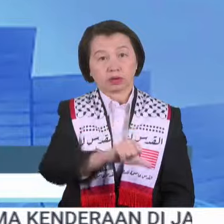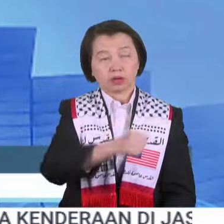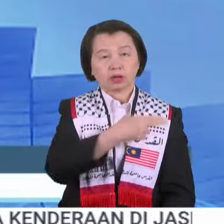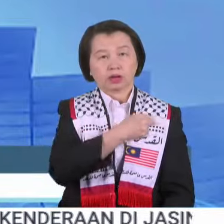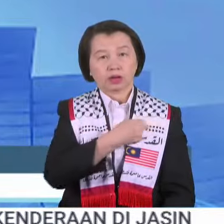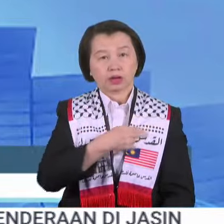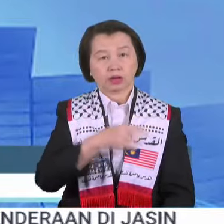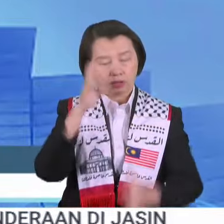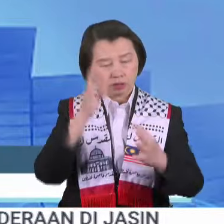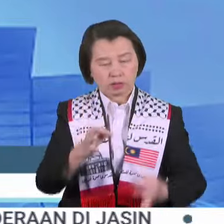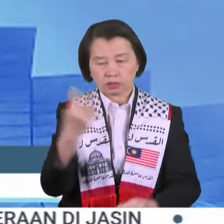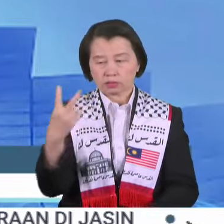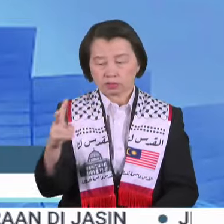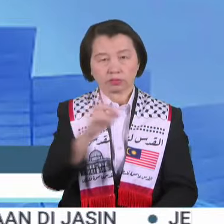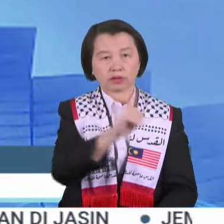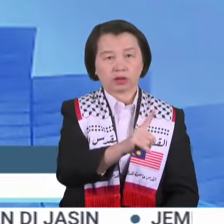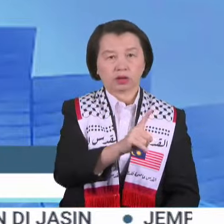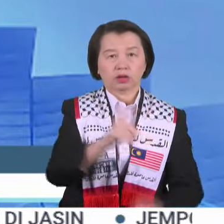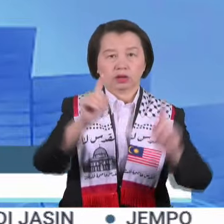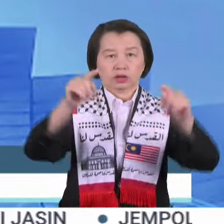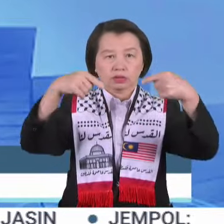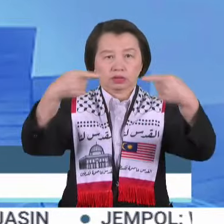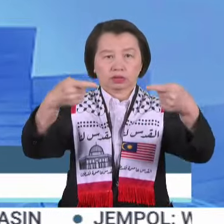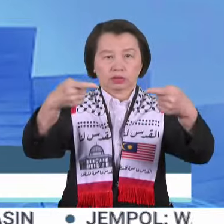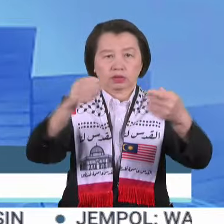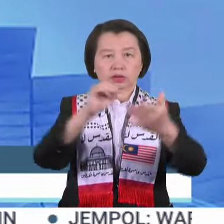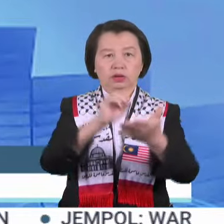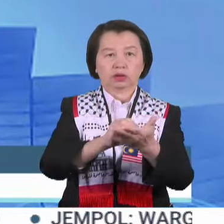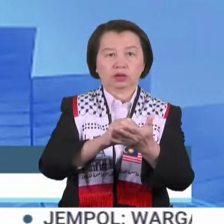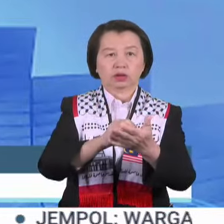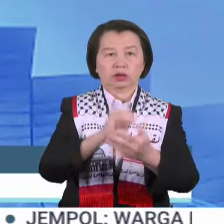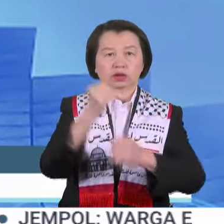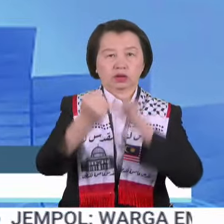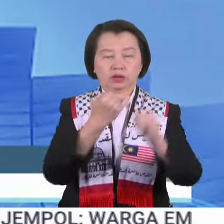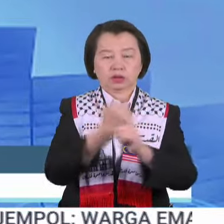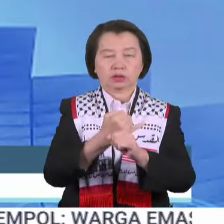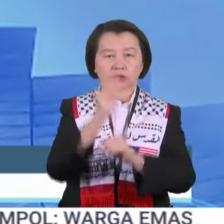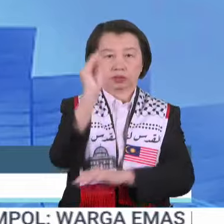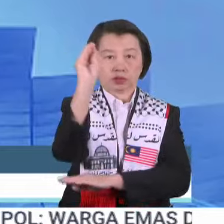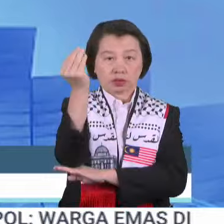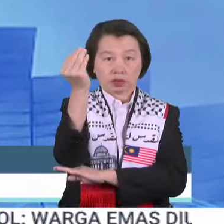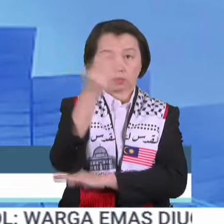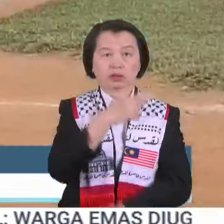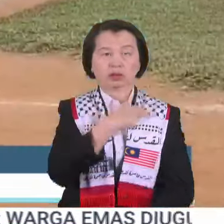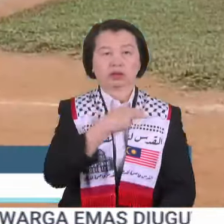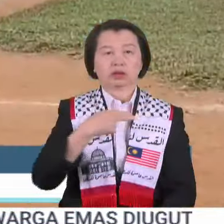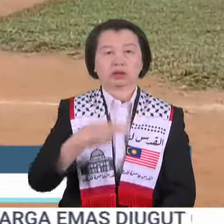dengan keputusan 12-1 pada aksi final di Arena Baseball Antarabangsa Jakarta.